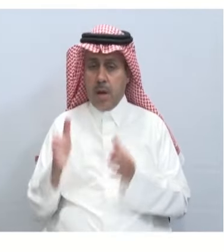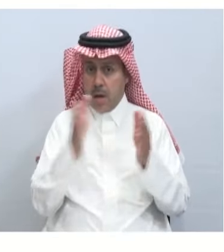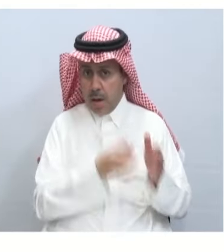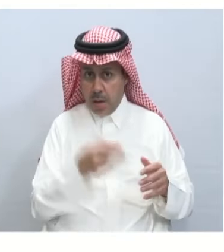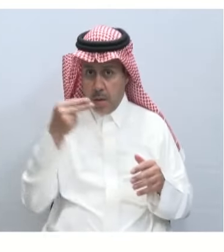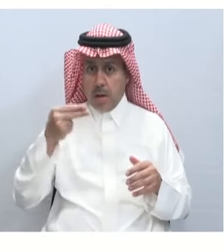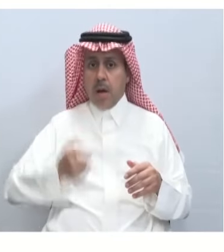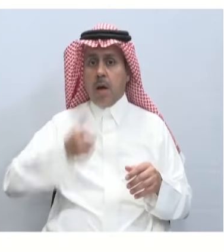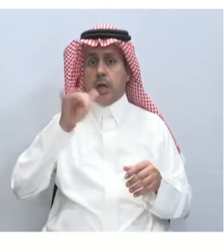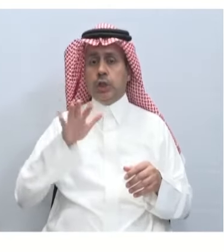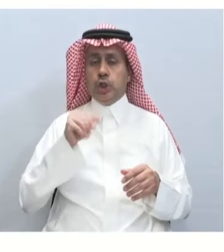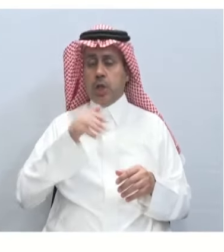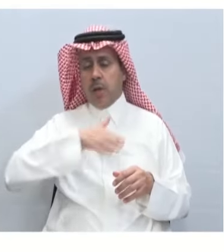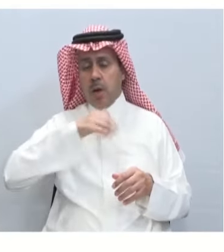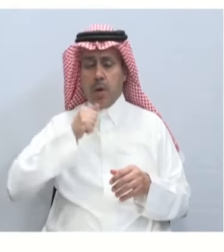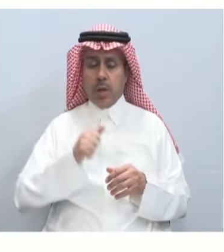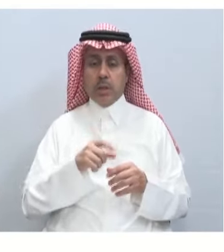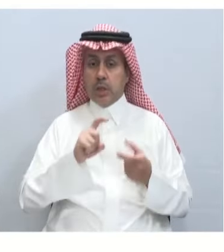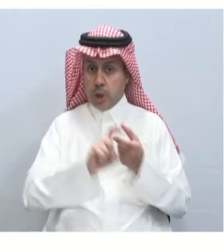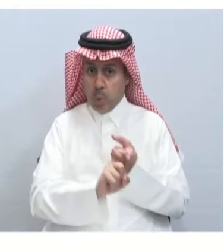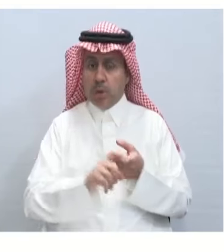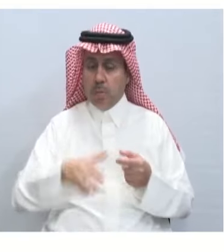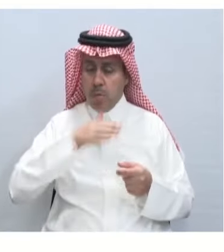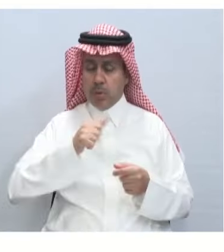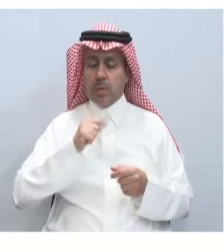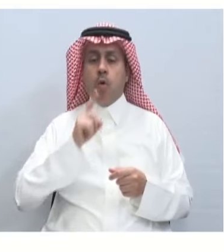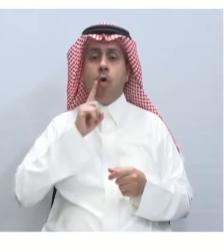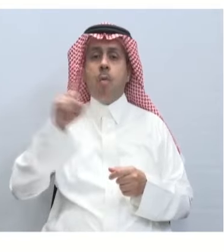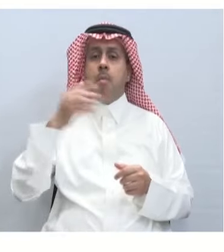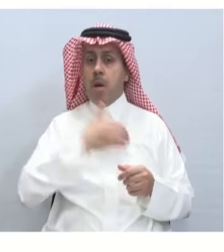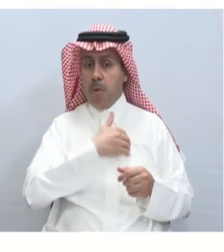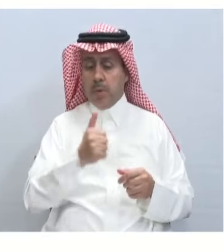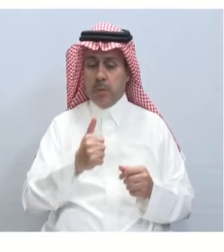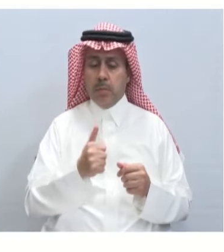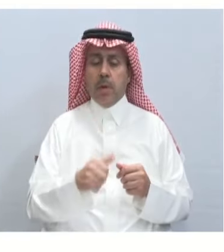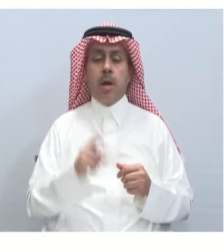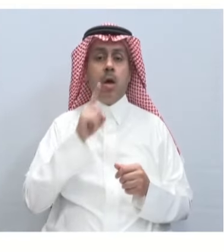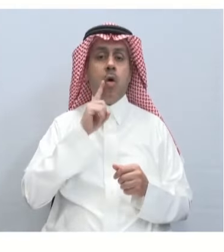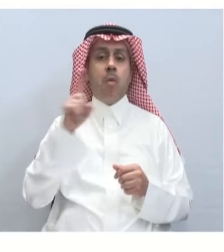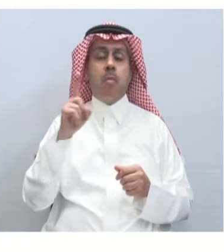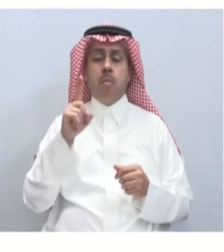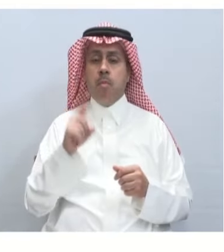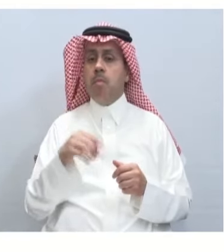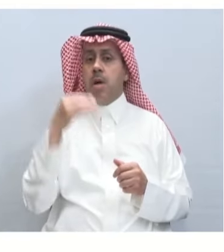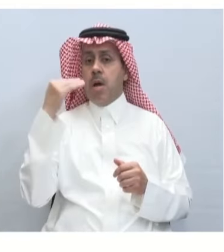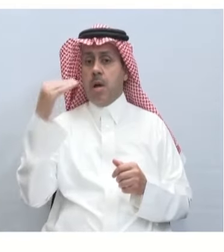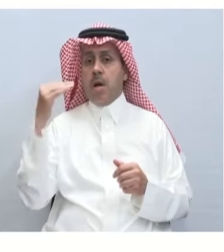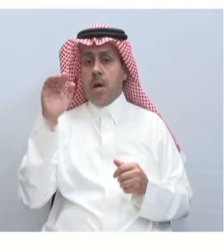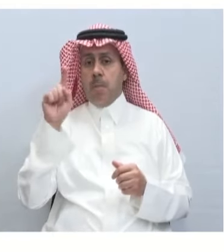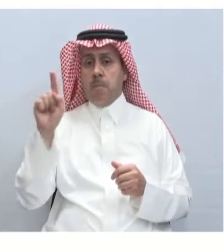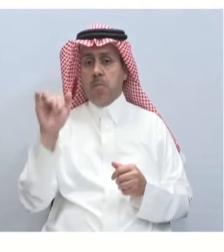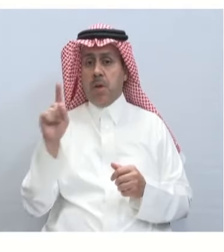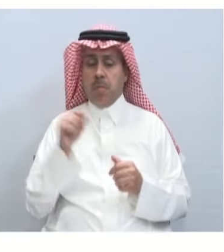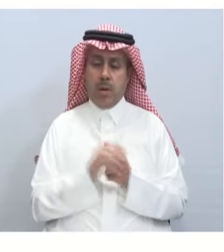عنها زوج النبي صلى الله عليه وسلم ان ام حبيبه بنت جحش رضي الله